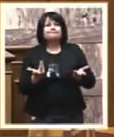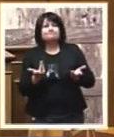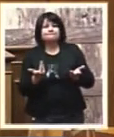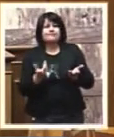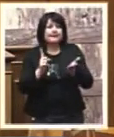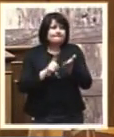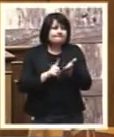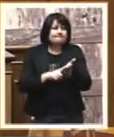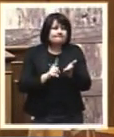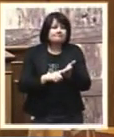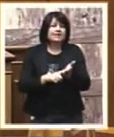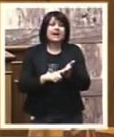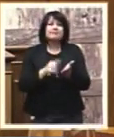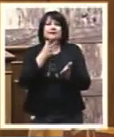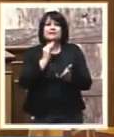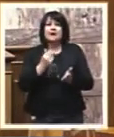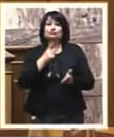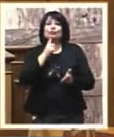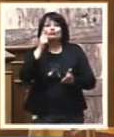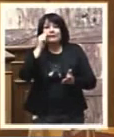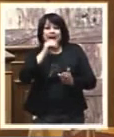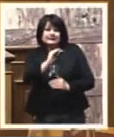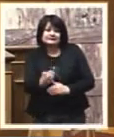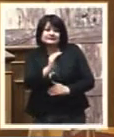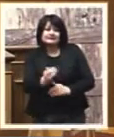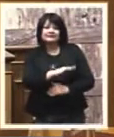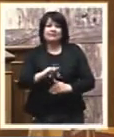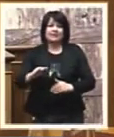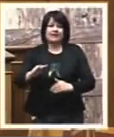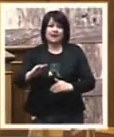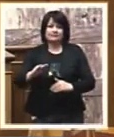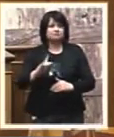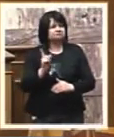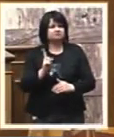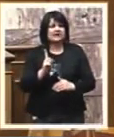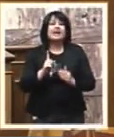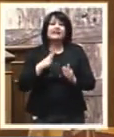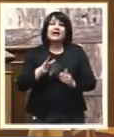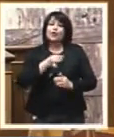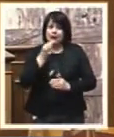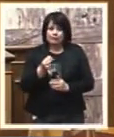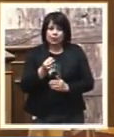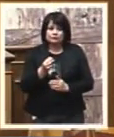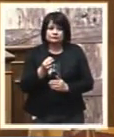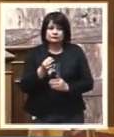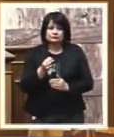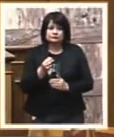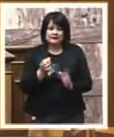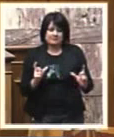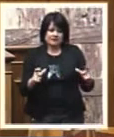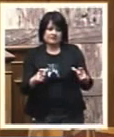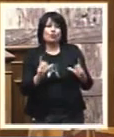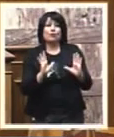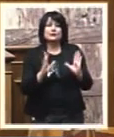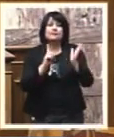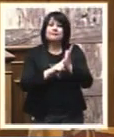μια πατερναλιστική προστασία προς τους νέους, εγώ θέλω να μιλήσω για τους νέους και τις νέες, λέγοντας